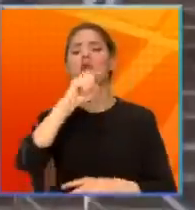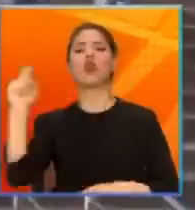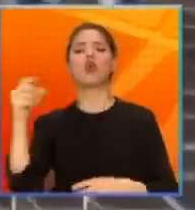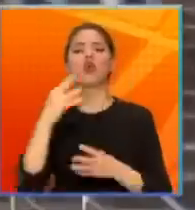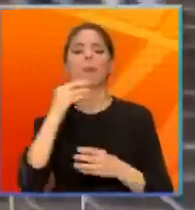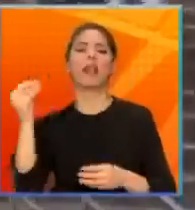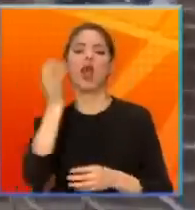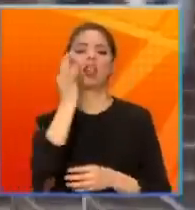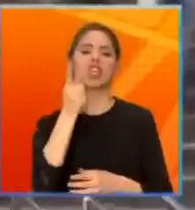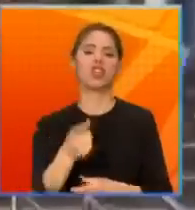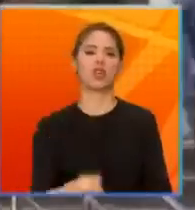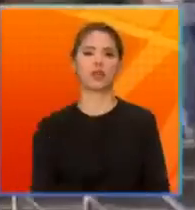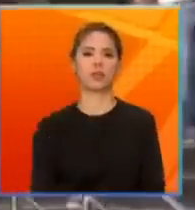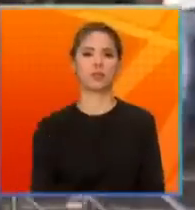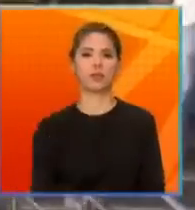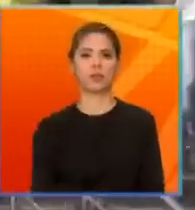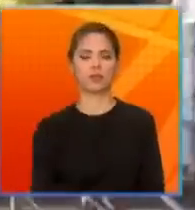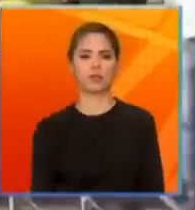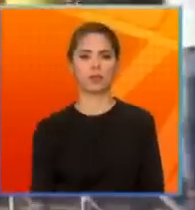geçti.